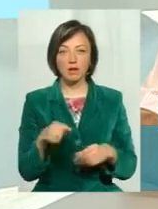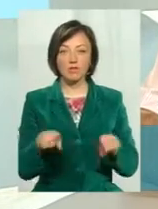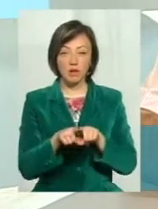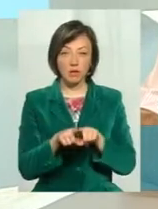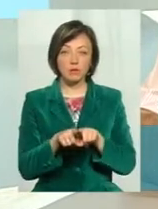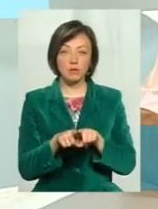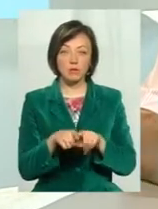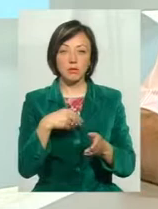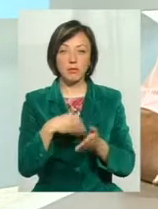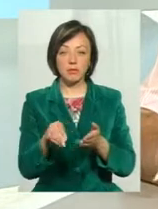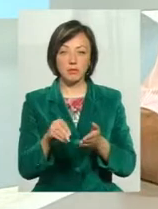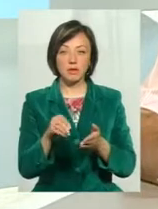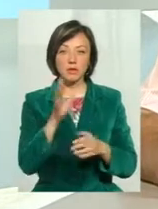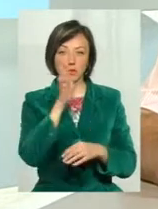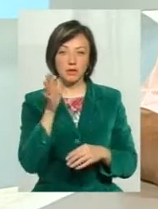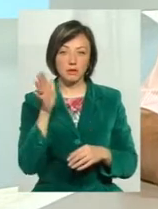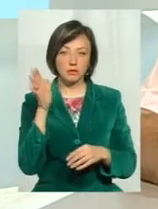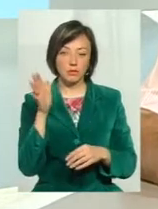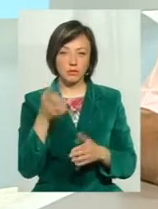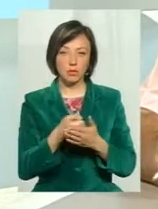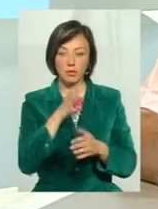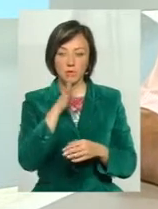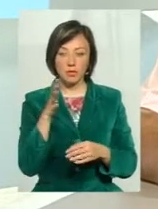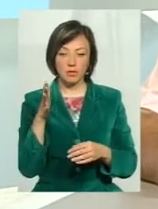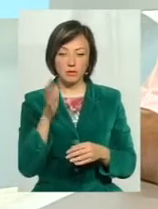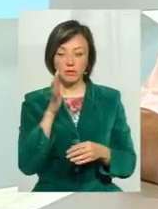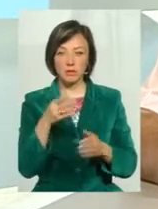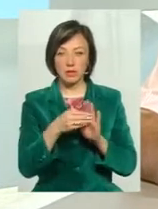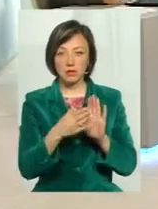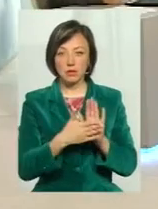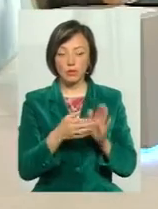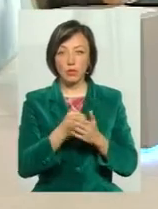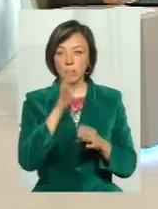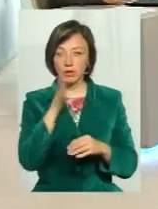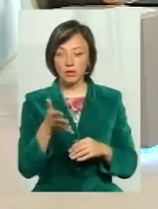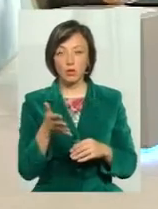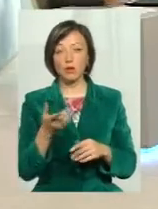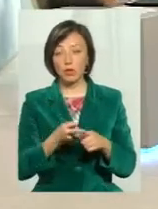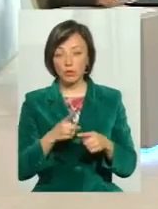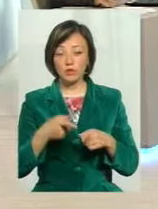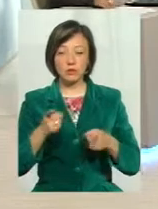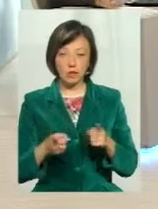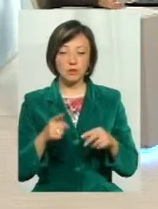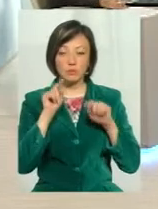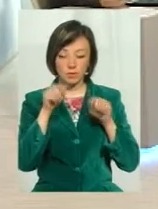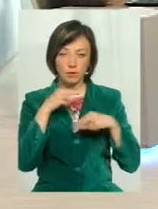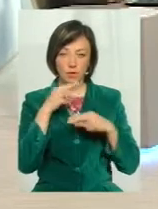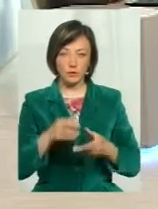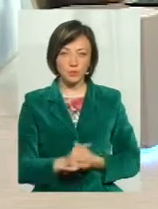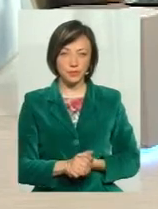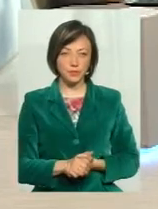також придбаний до 5 років, який має реєстрацію до 5 років. Тому, звичайно, на це будемо звертати